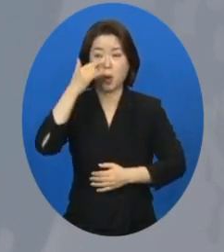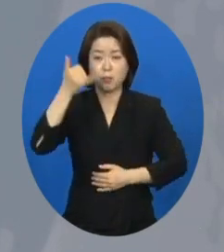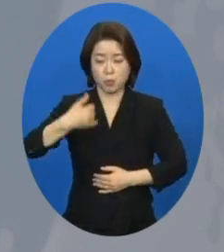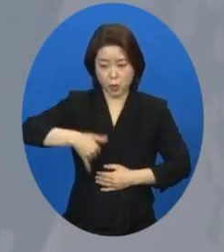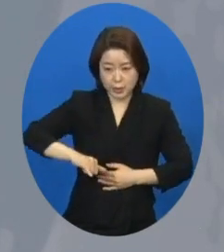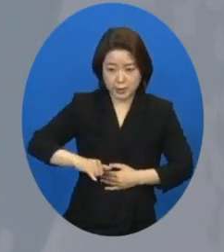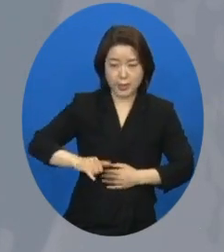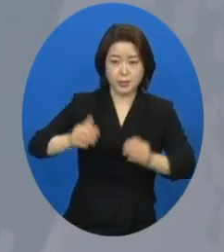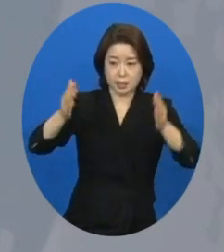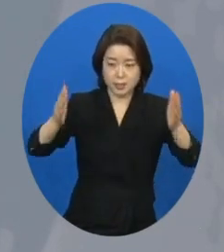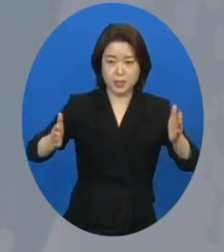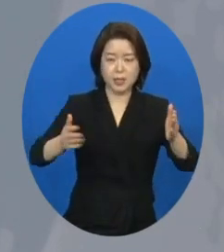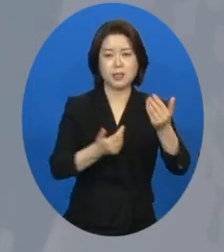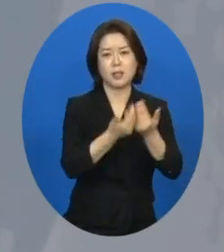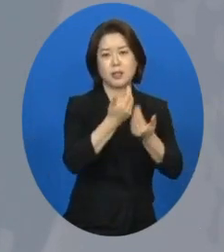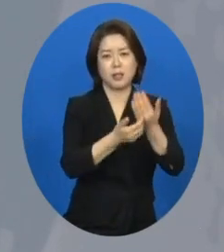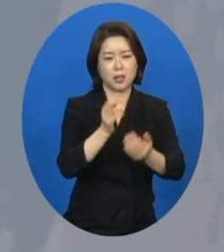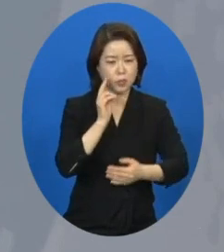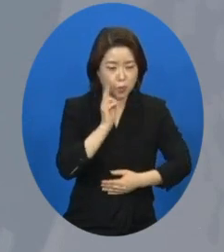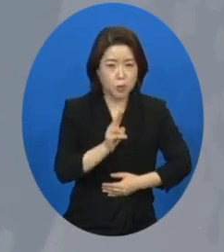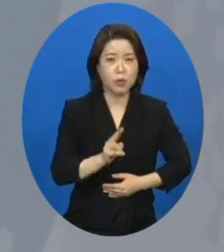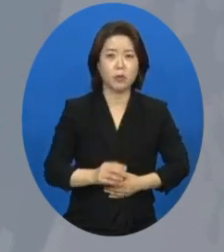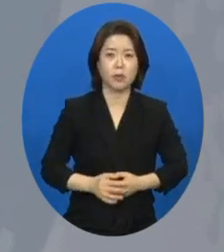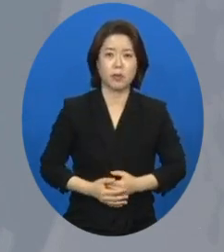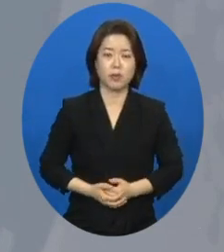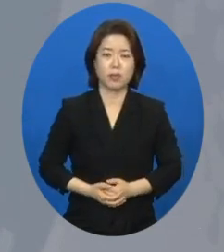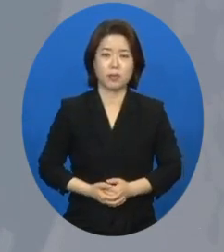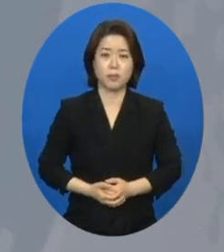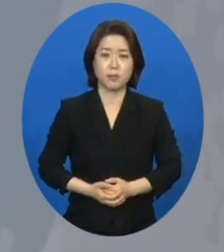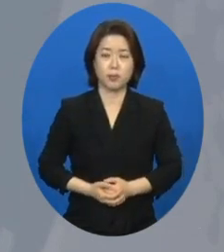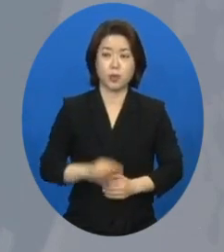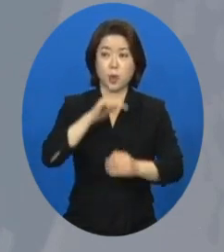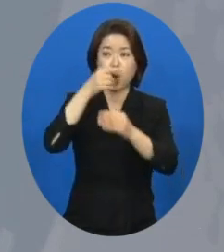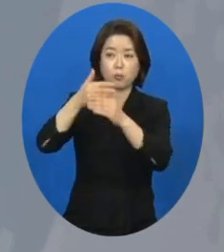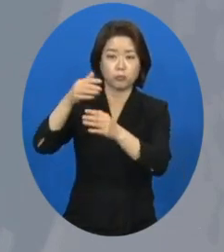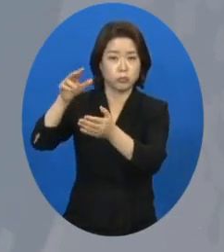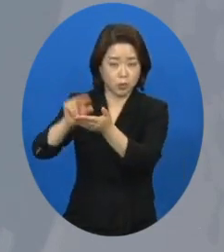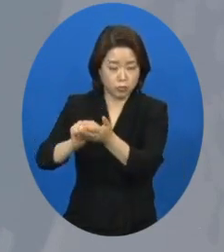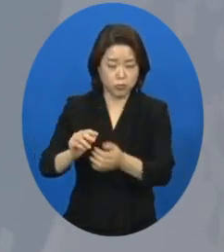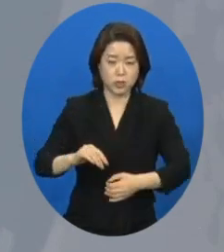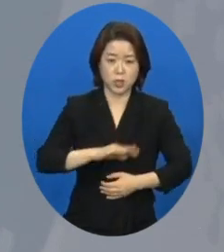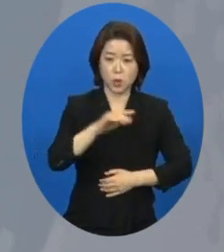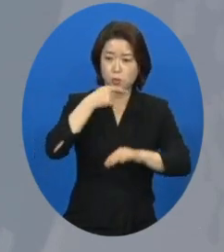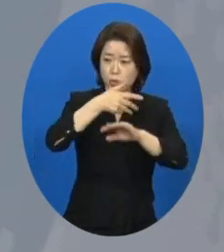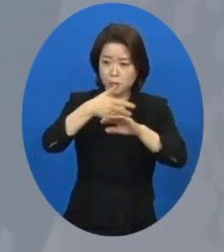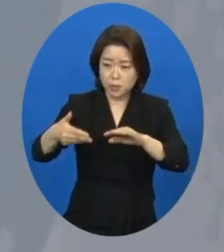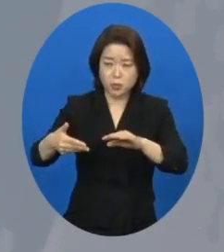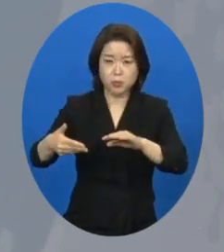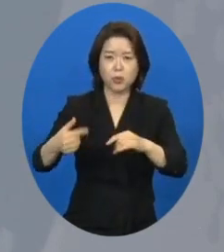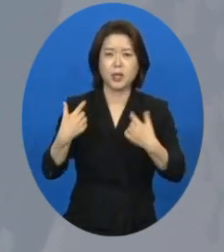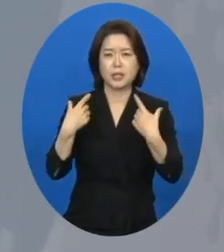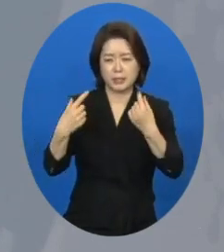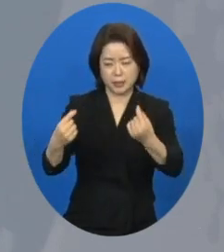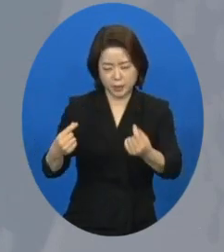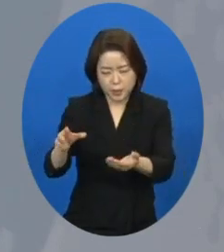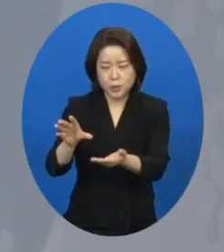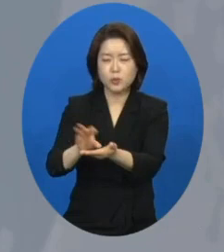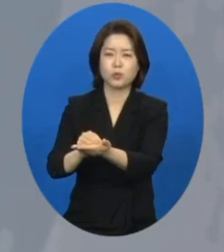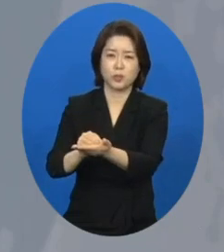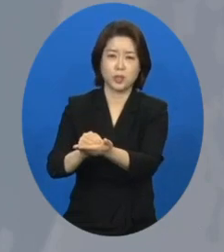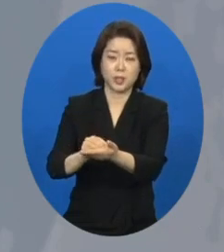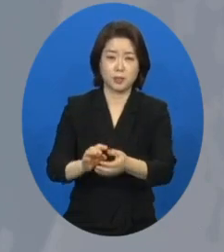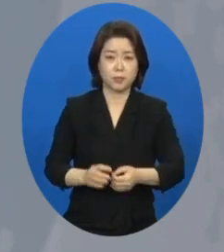자녀 세대의 갈등은 심각한 위기고 북한 문제, 우리 민족의 아직까지의 숙제고